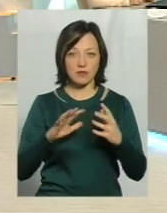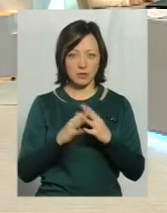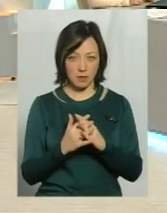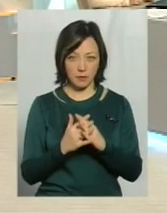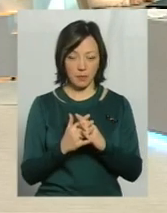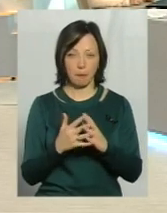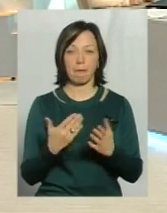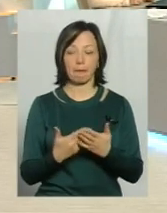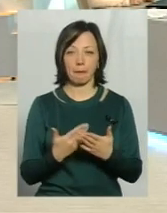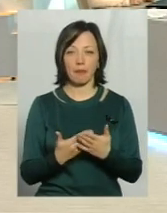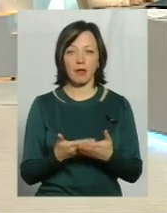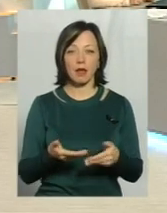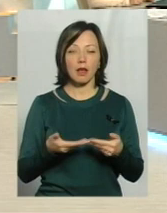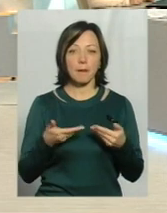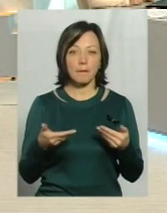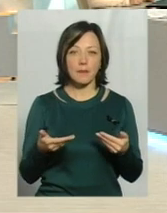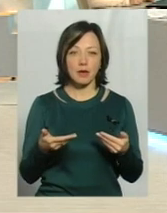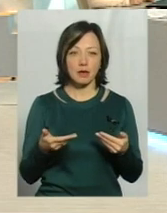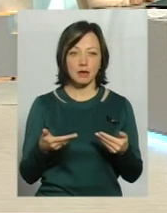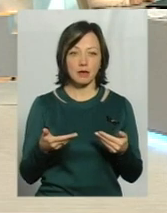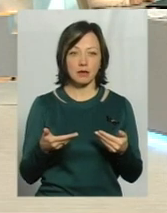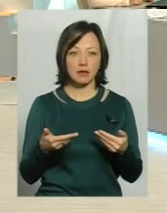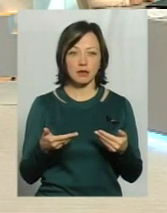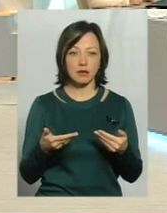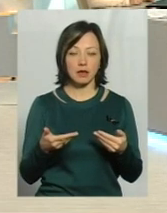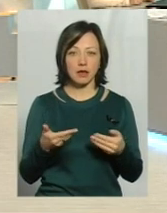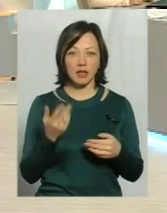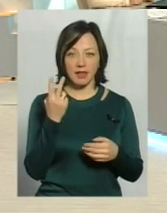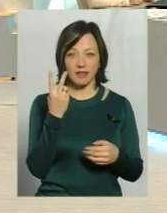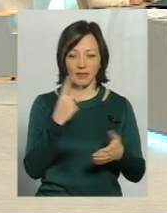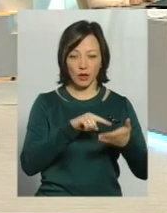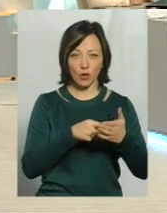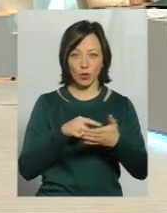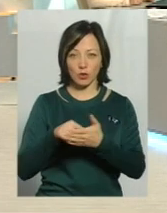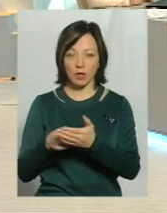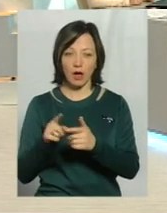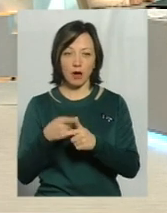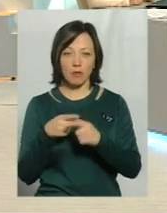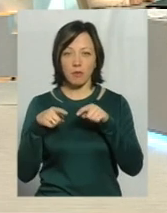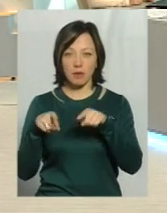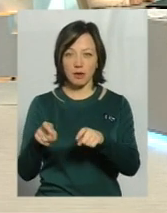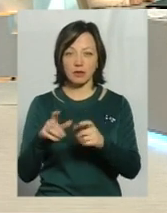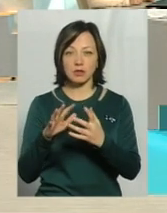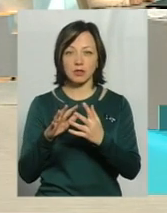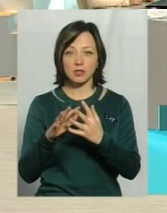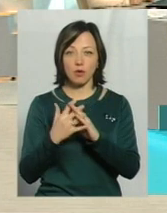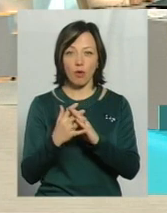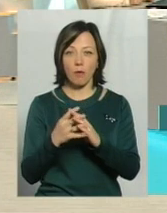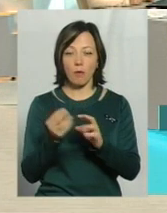так? Ми бігали, так, дві точки в нас було, або бігали до сільського